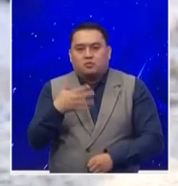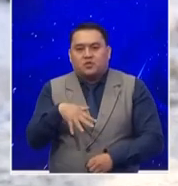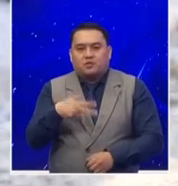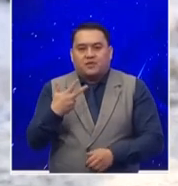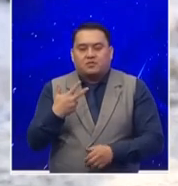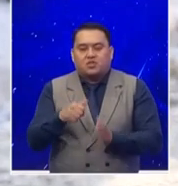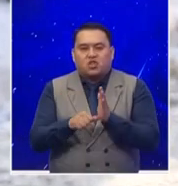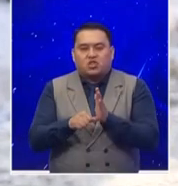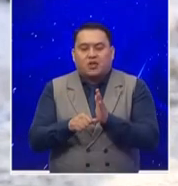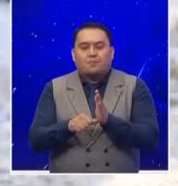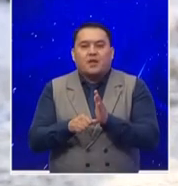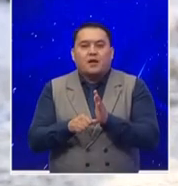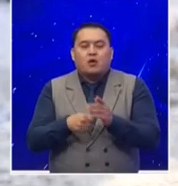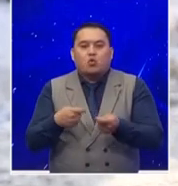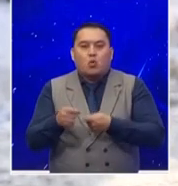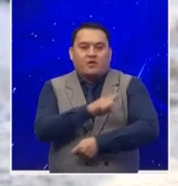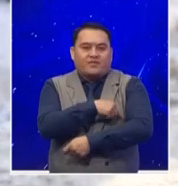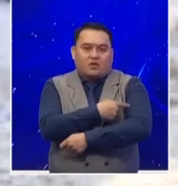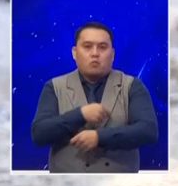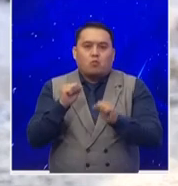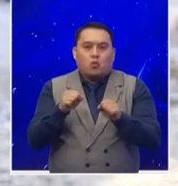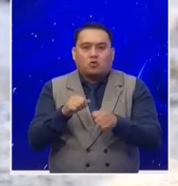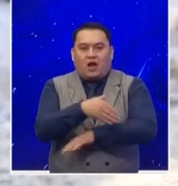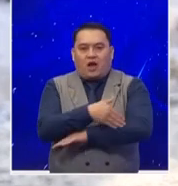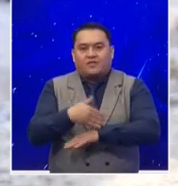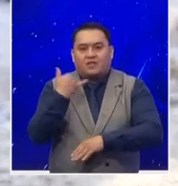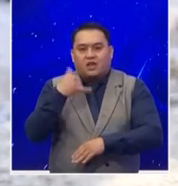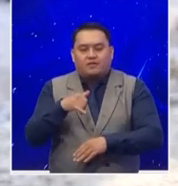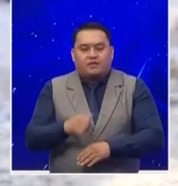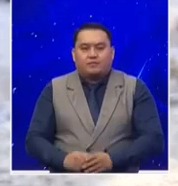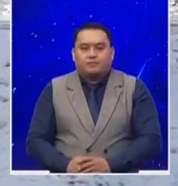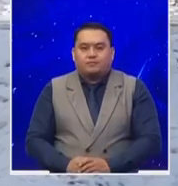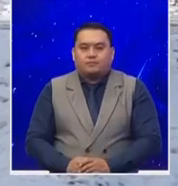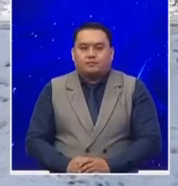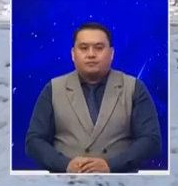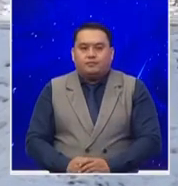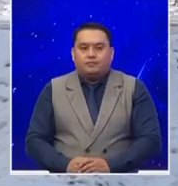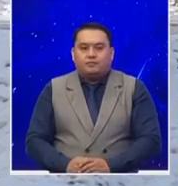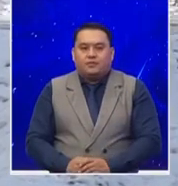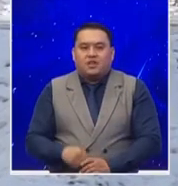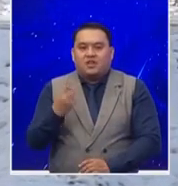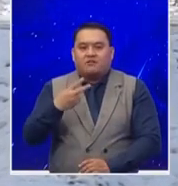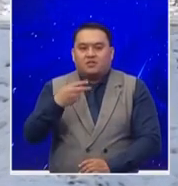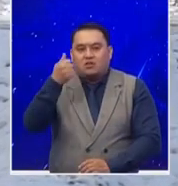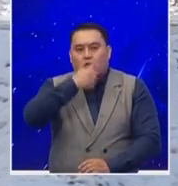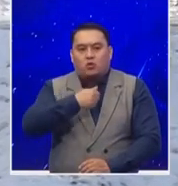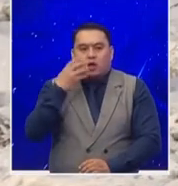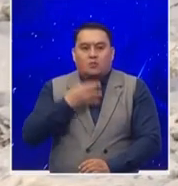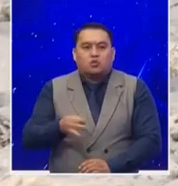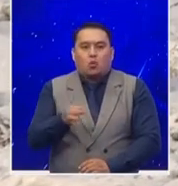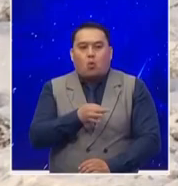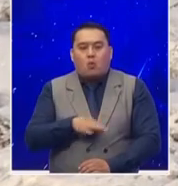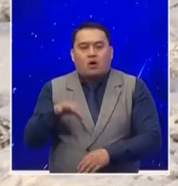8705-552-0456. Также на сайте Управления ветеринарии области есть адреса и телефоны всех станций. Всего за 2020 год в Алматинской